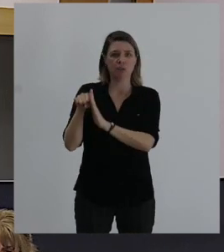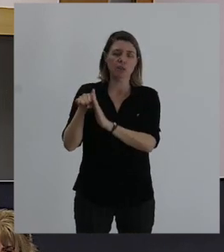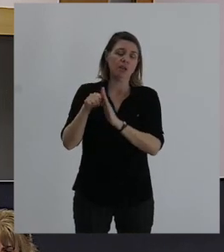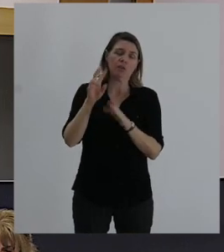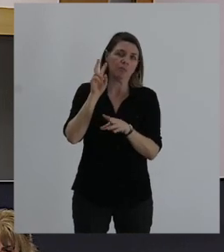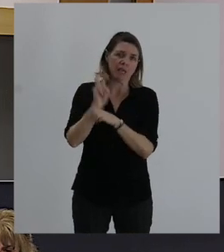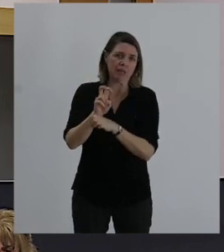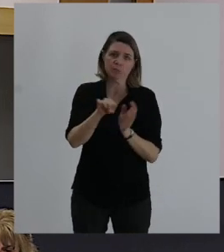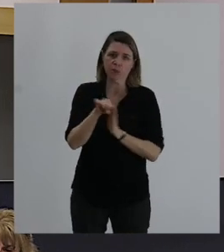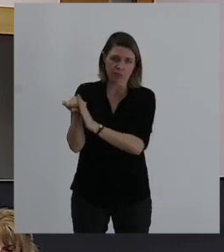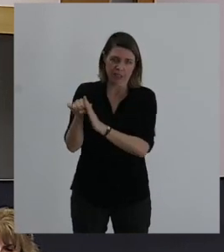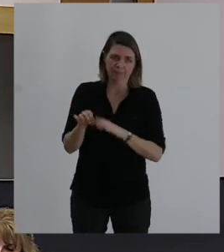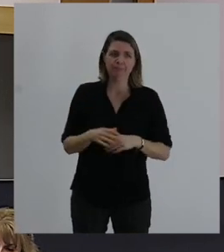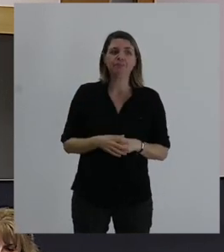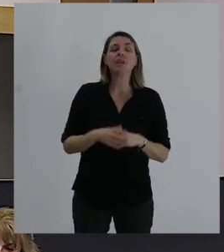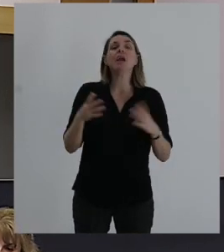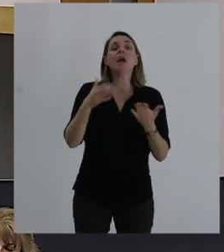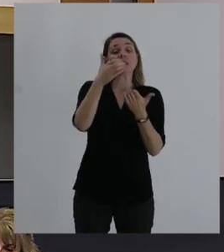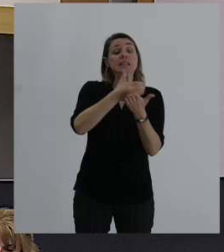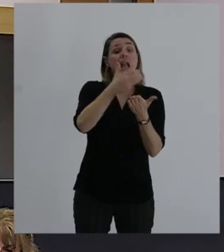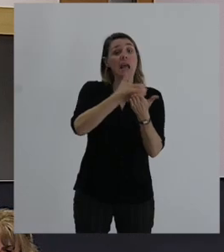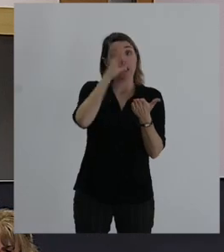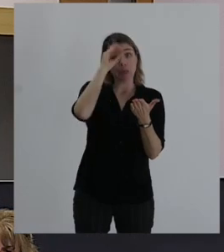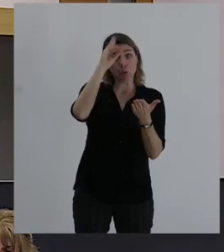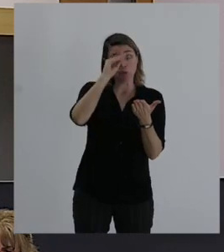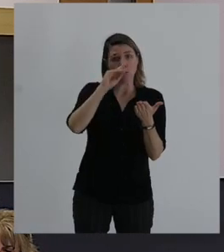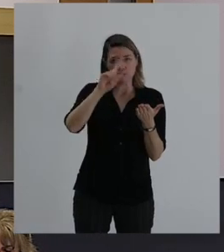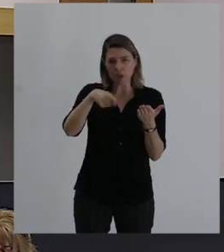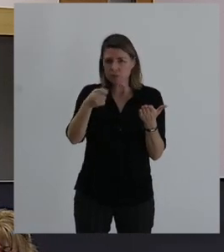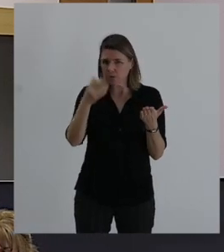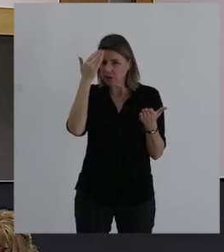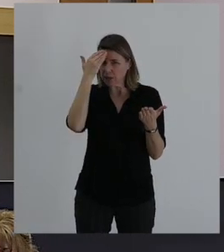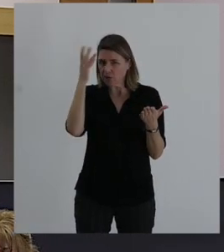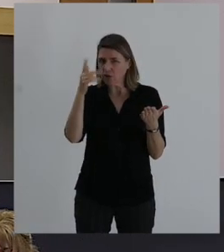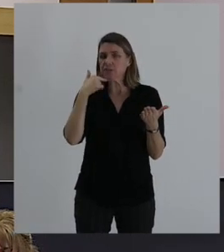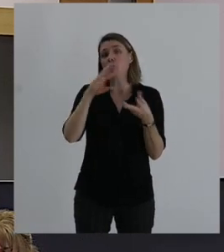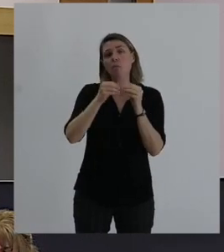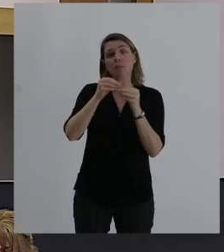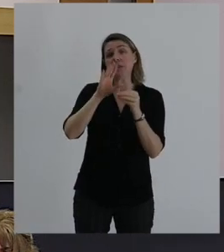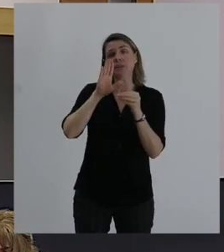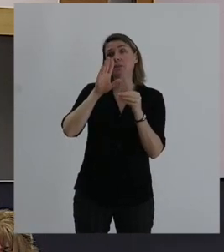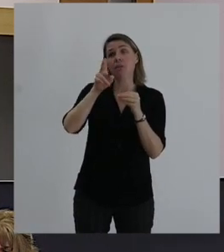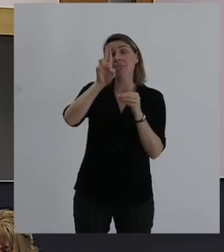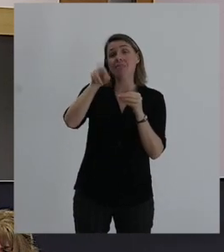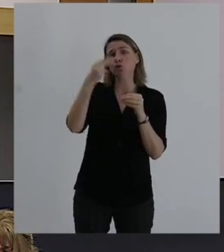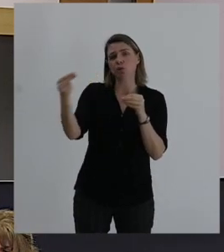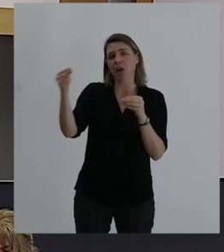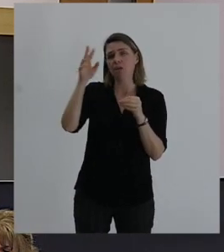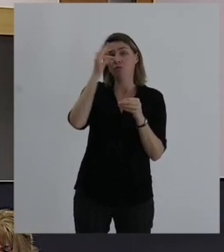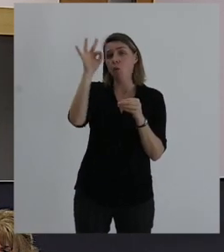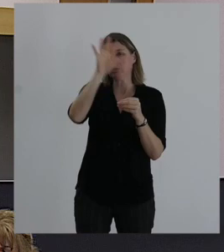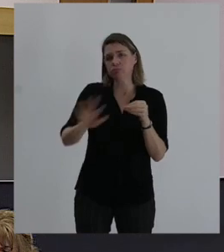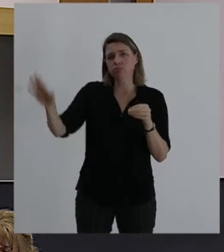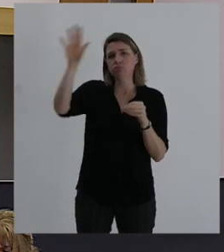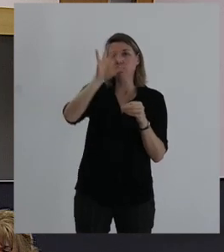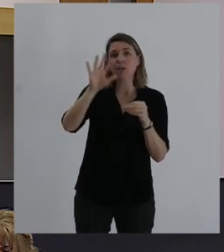ça reste une priorité. Sur le salaire étudiant, on est d'accord, c'est une problématique nationale. Encore faut-il que